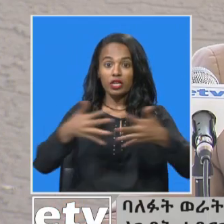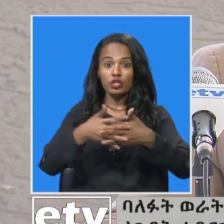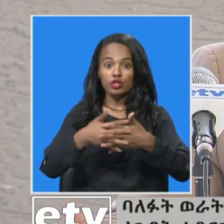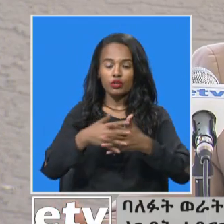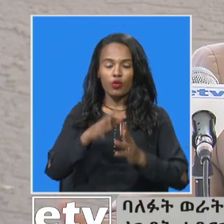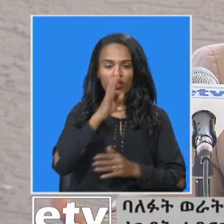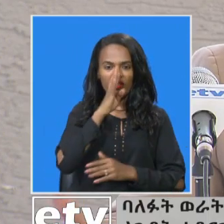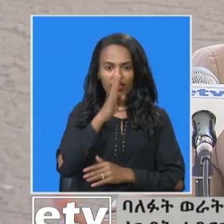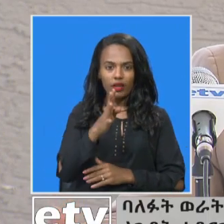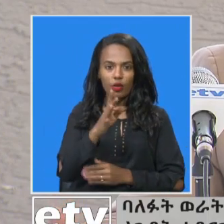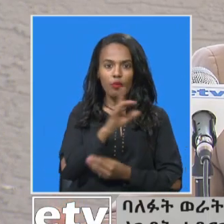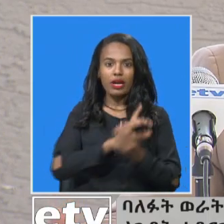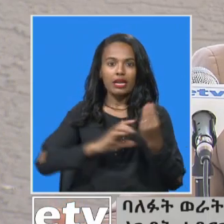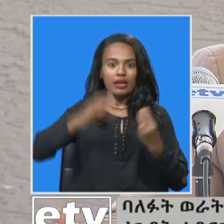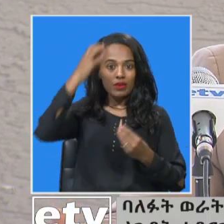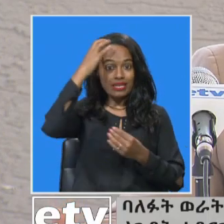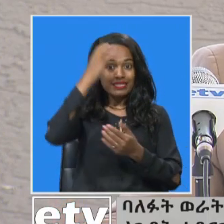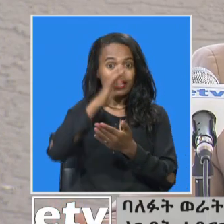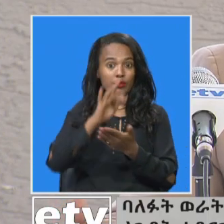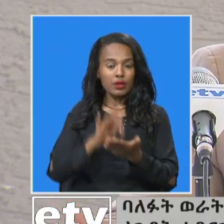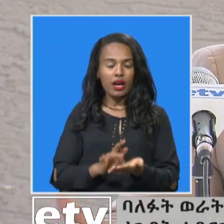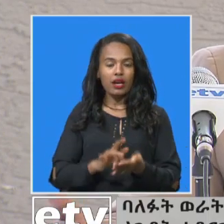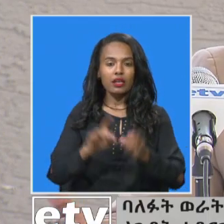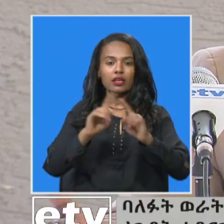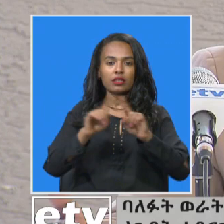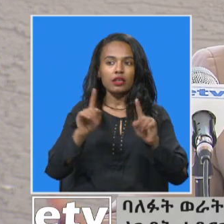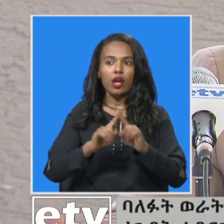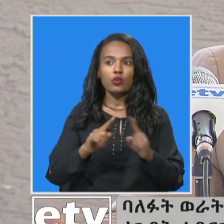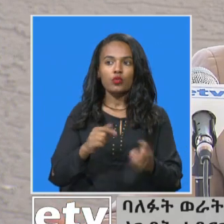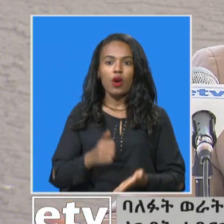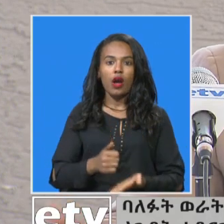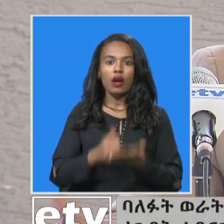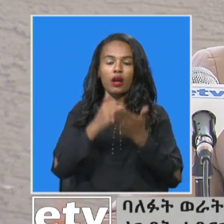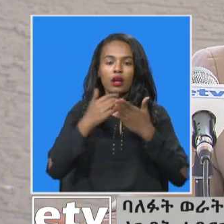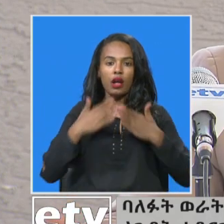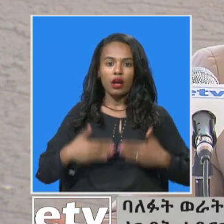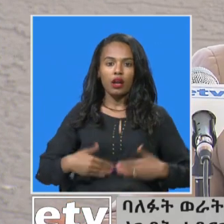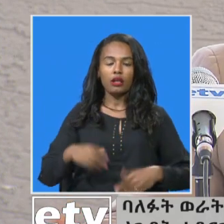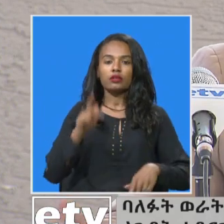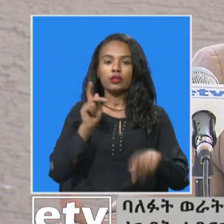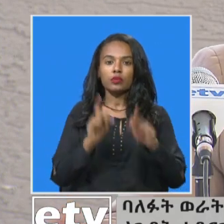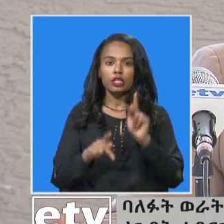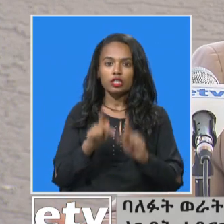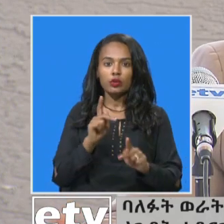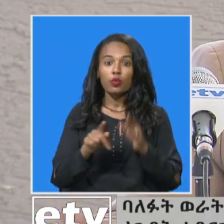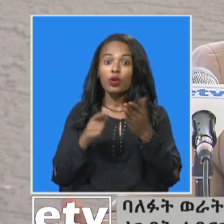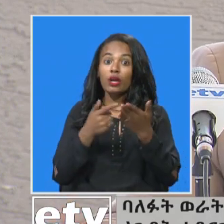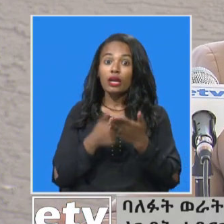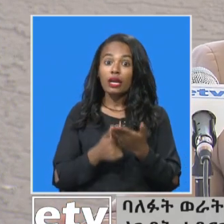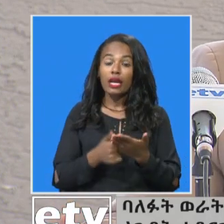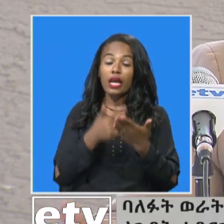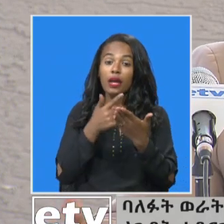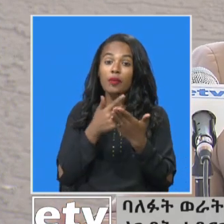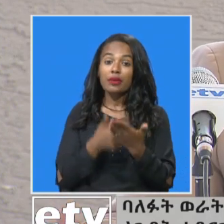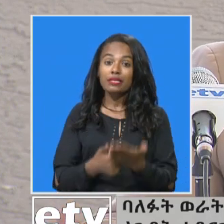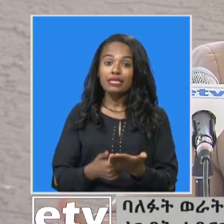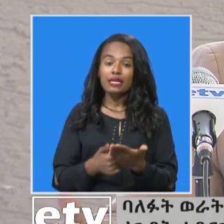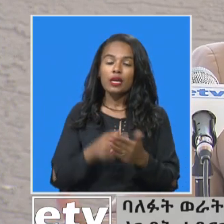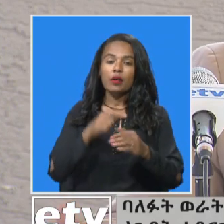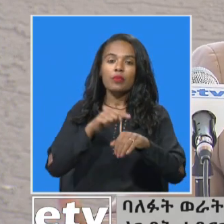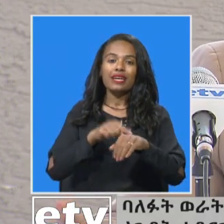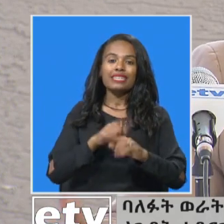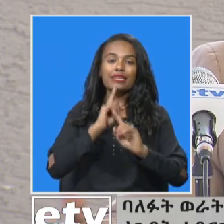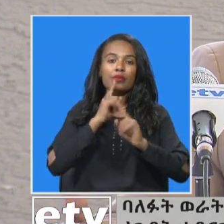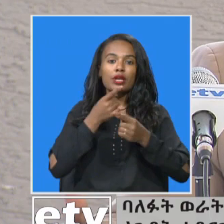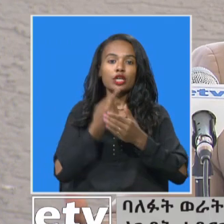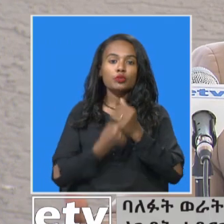የተፈጠረው። በክልል መንግስታት መካከል የተለያዩ አጋር አካላት ህብረተሰቡ ይሄ በዚህ በጊዜያዊ